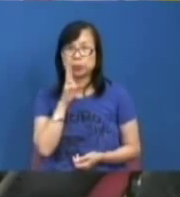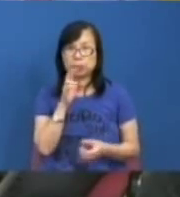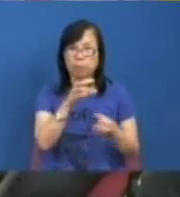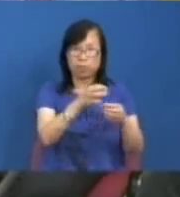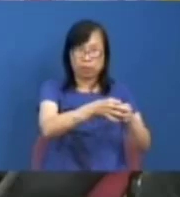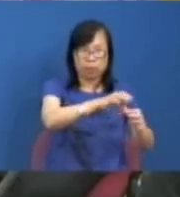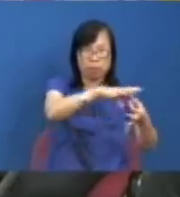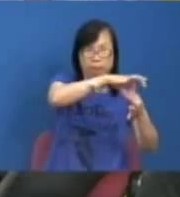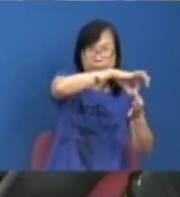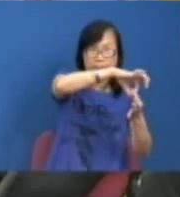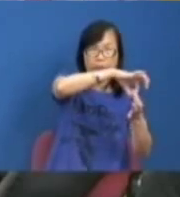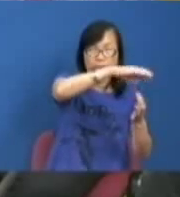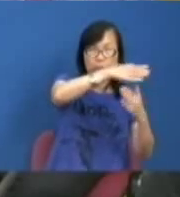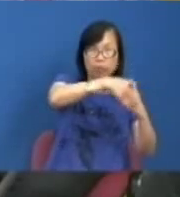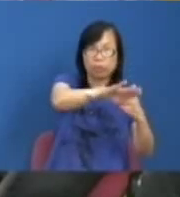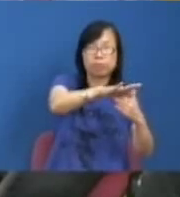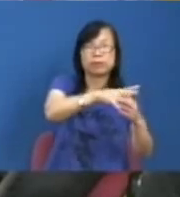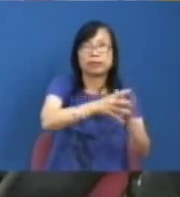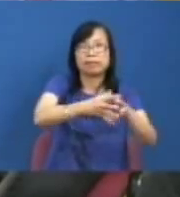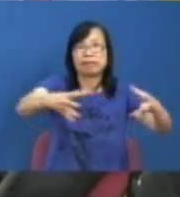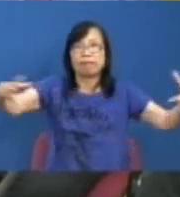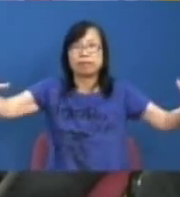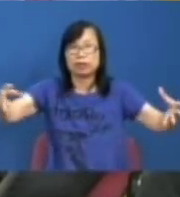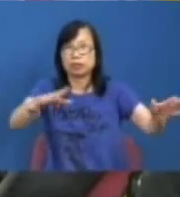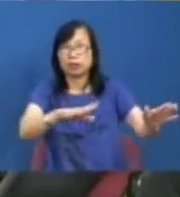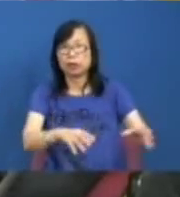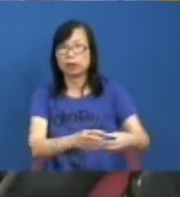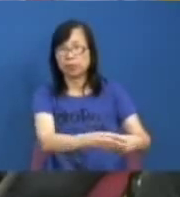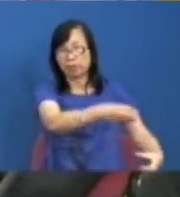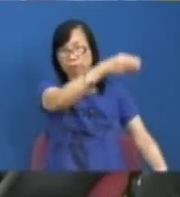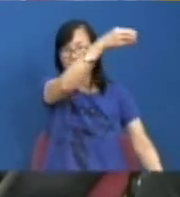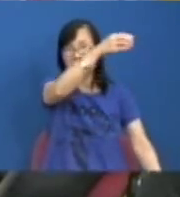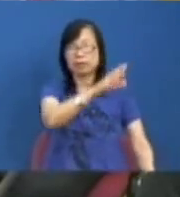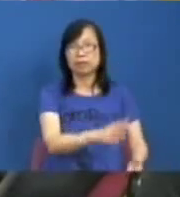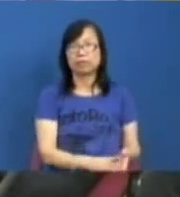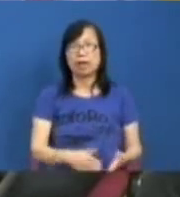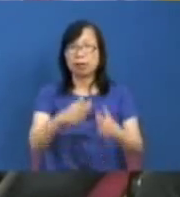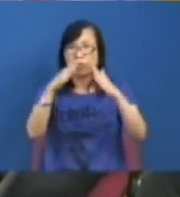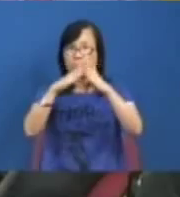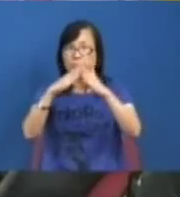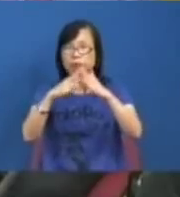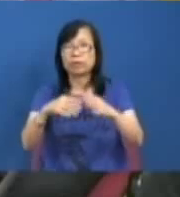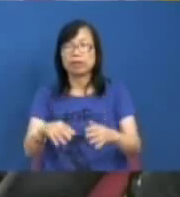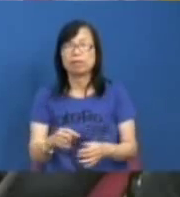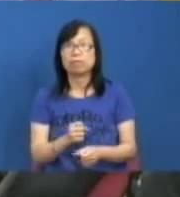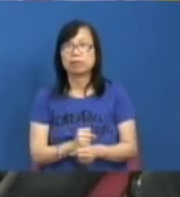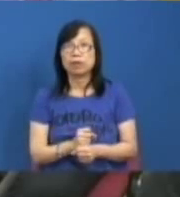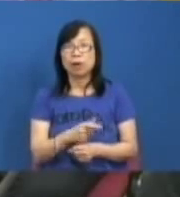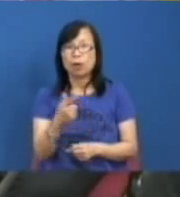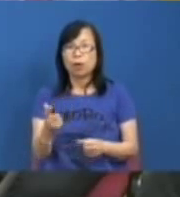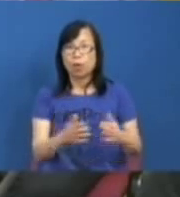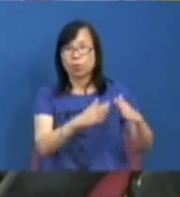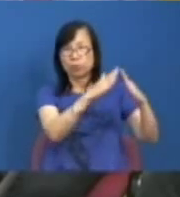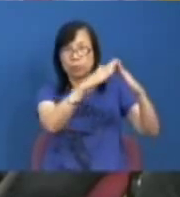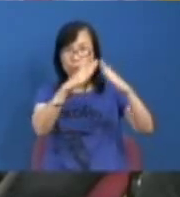出去用一個大啲嘅渠，而將整即係成個屋苑或者多座嘅村屋嘅